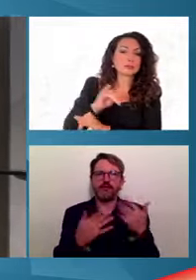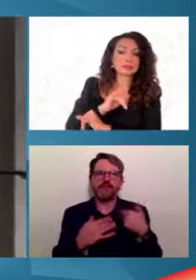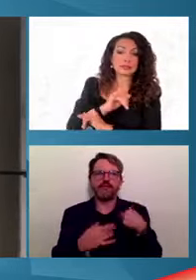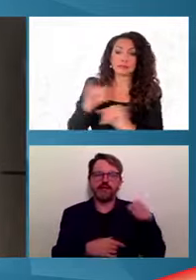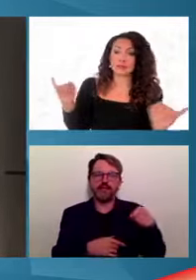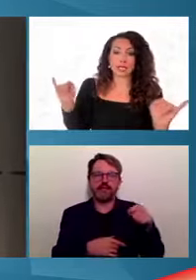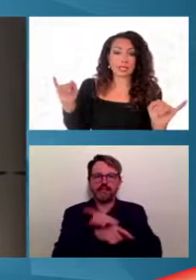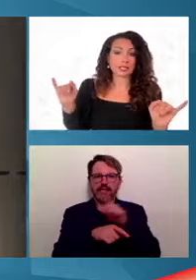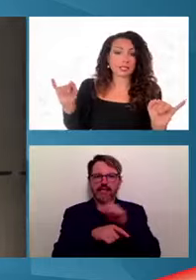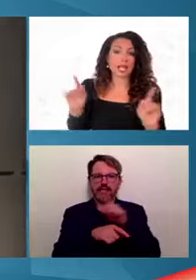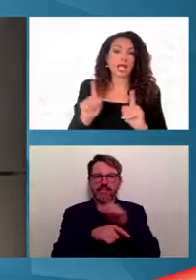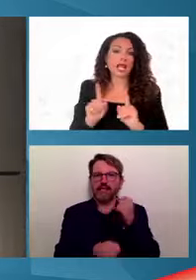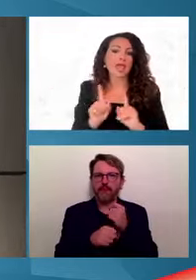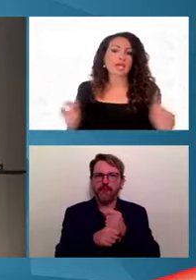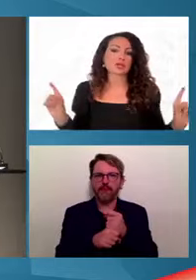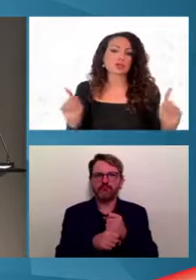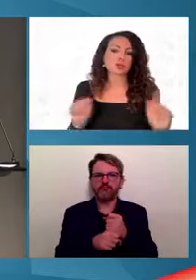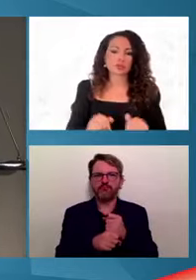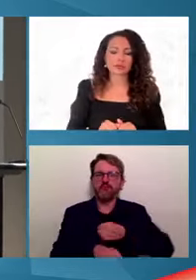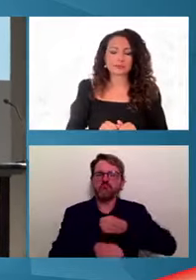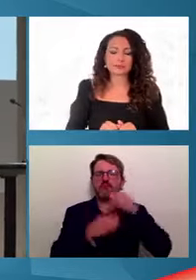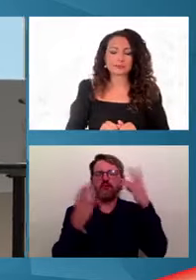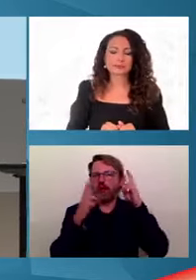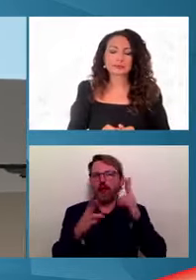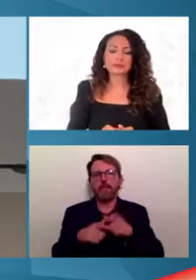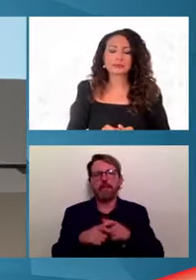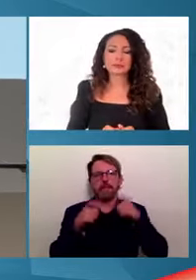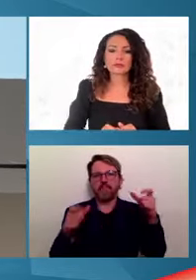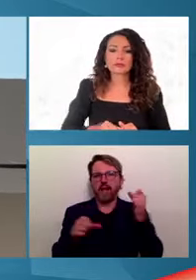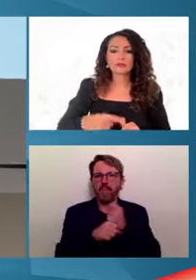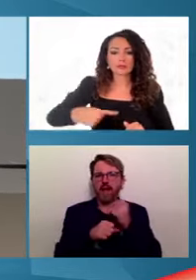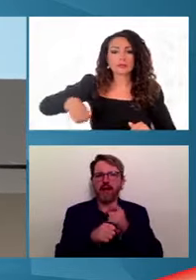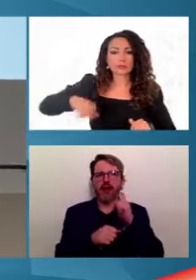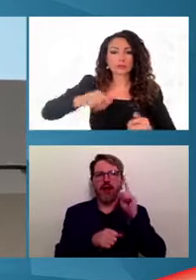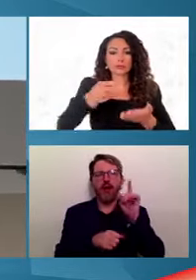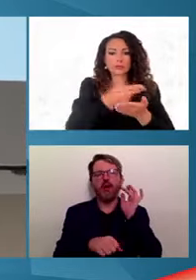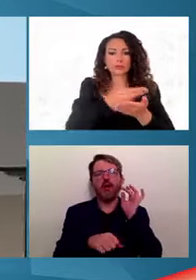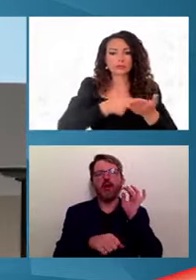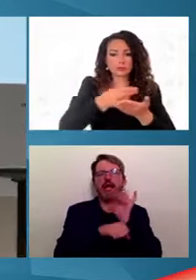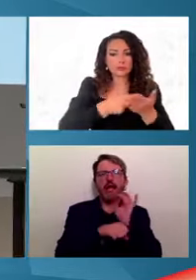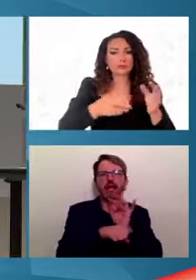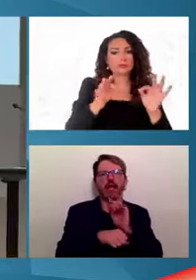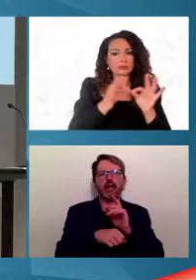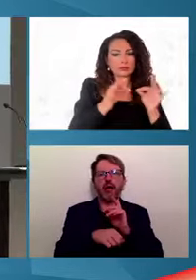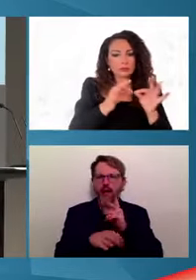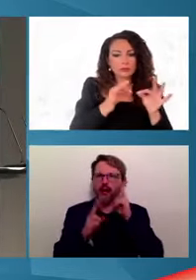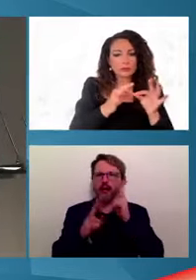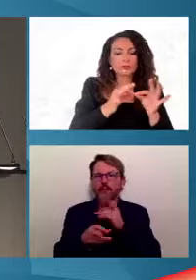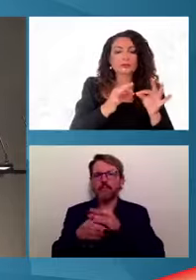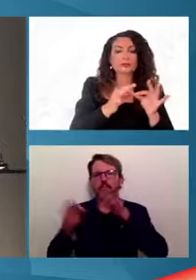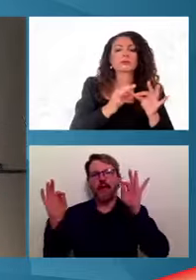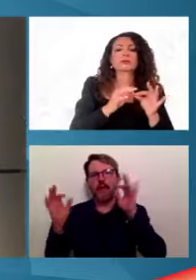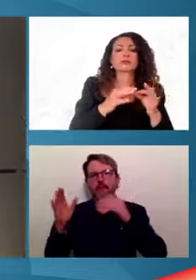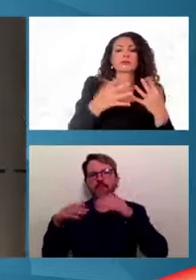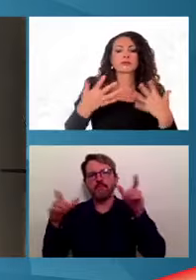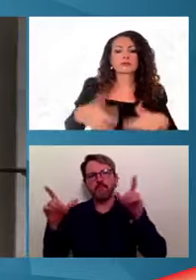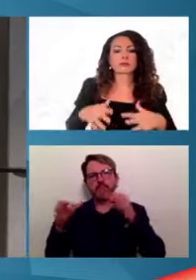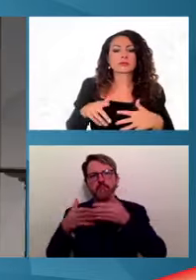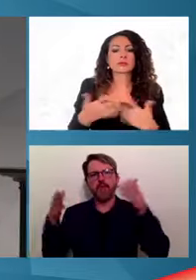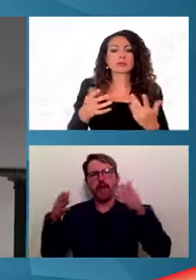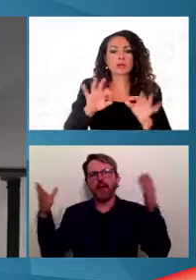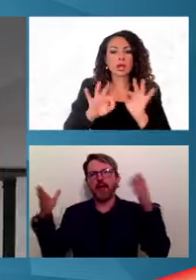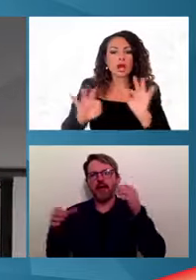programma amministrativo, perché l'abbiamo comunque concordato e finito, si è parato il colpo e non abbiamo lasciato indietro